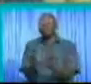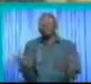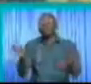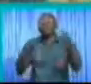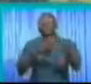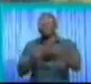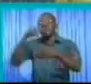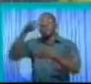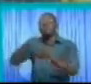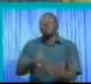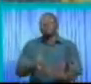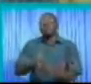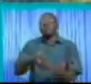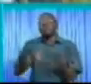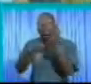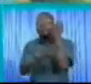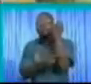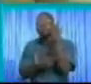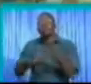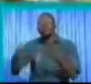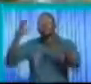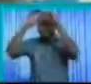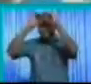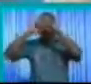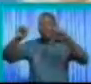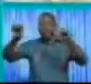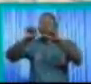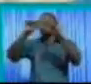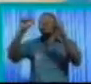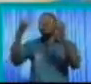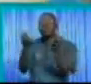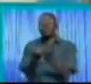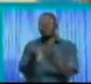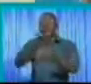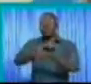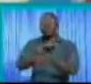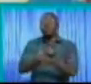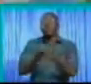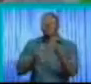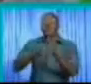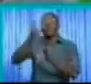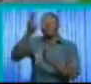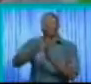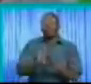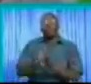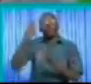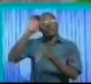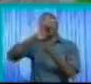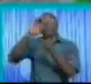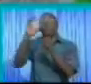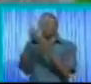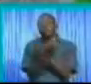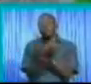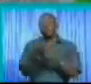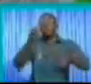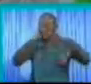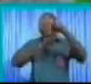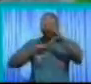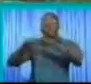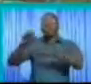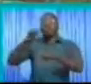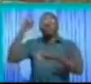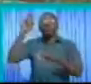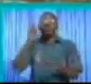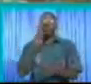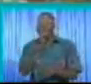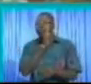dans la région des Cascades, il est le président d'une association qui œuvre pour le développement de la culture, de l'artisanat et du